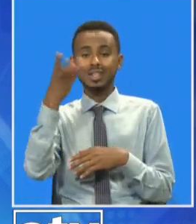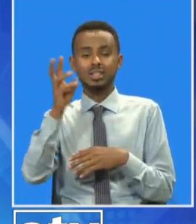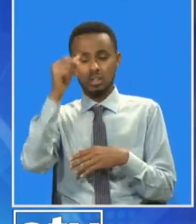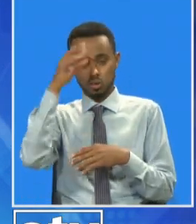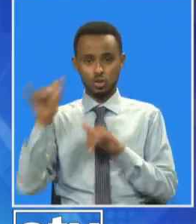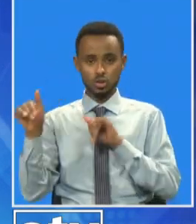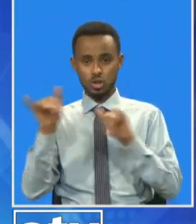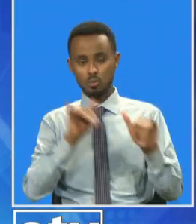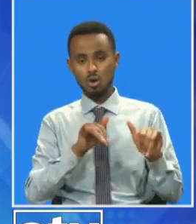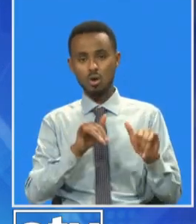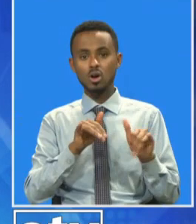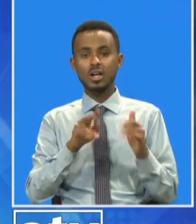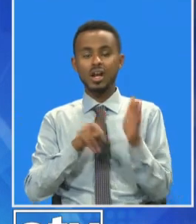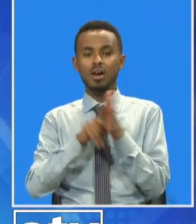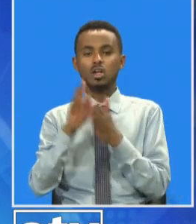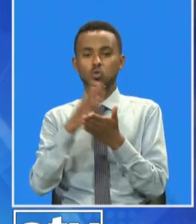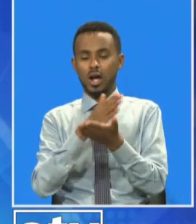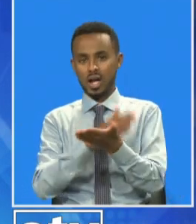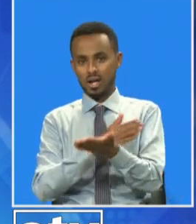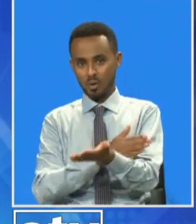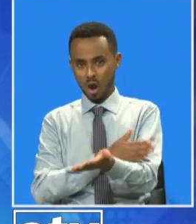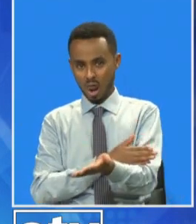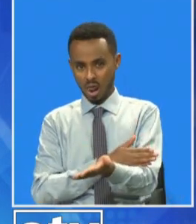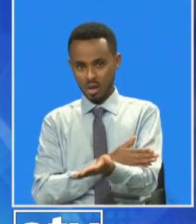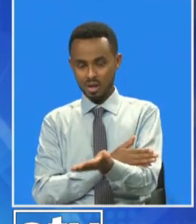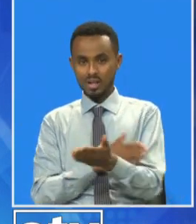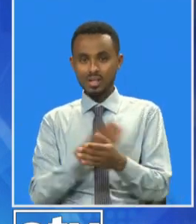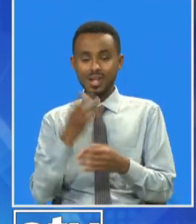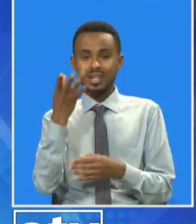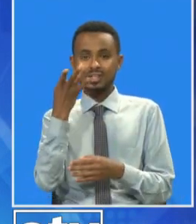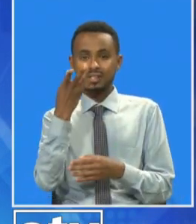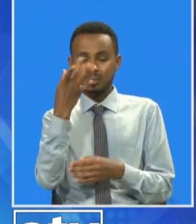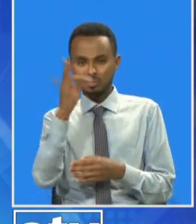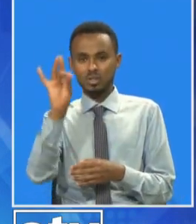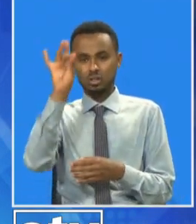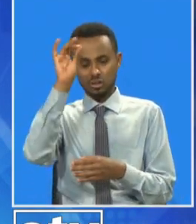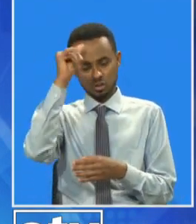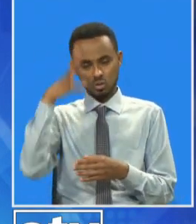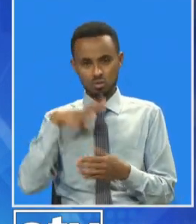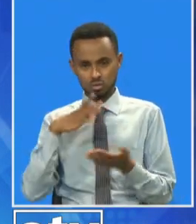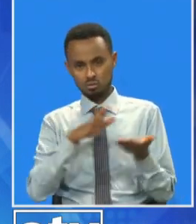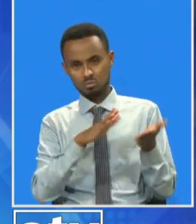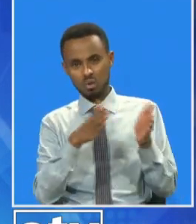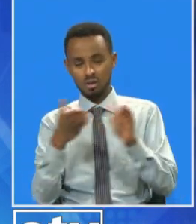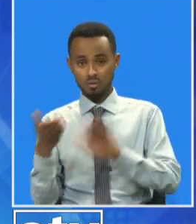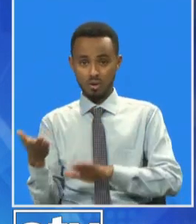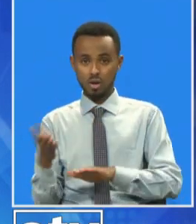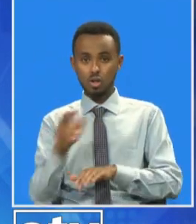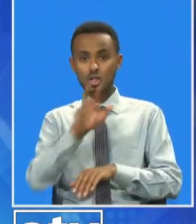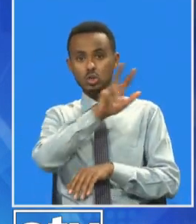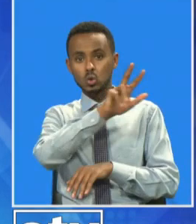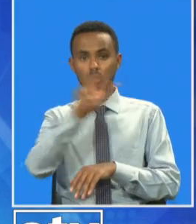416 ሰዎች ደግሞ ከቫይረሱ አገግመዋል የ18 ሰዎች ህይወት ማልፈዋል